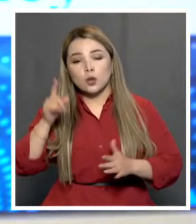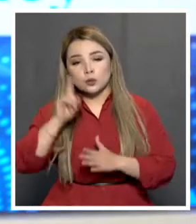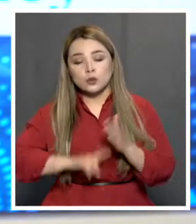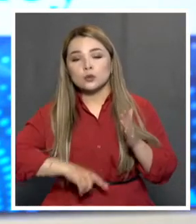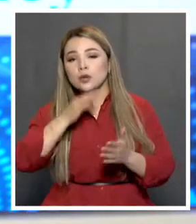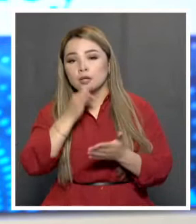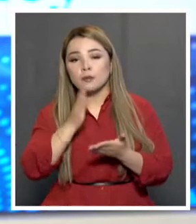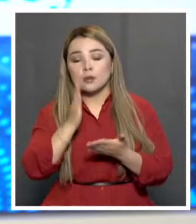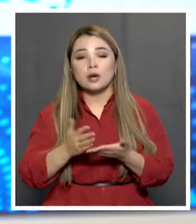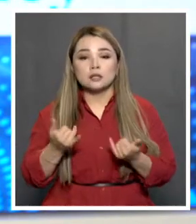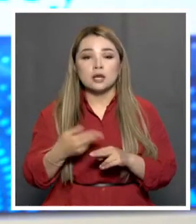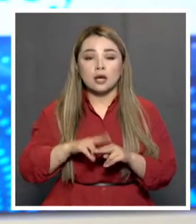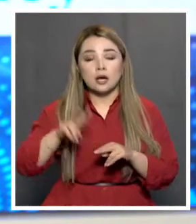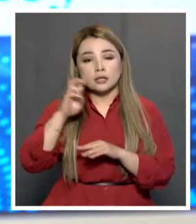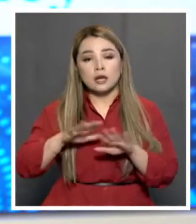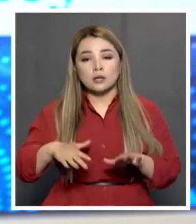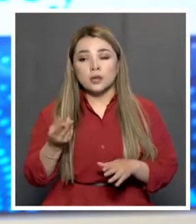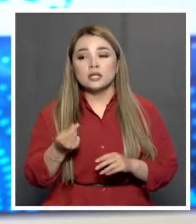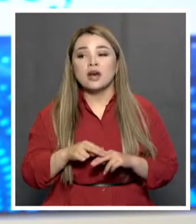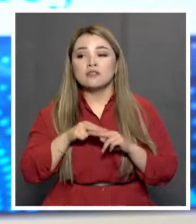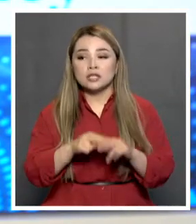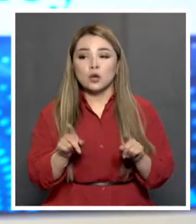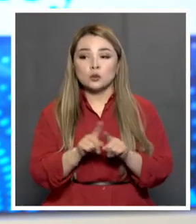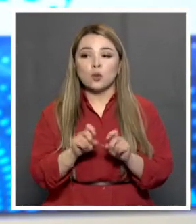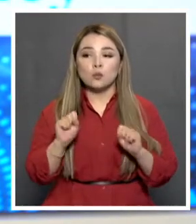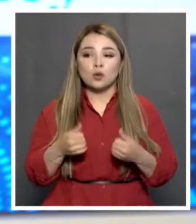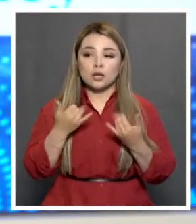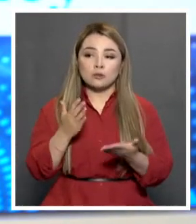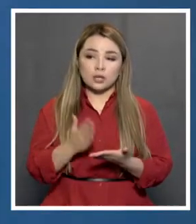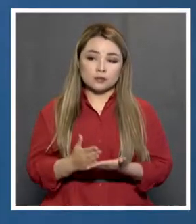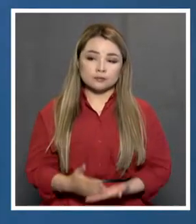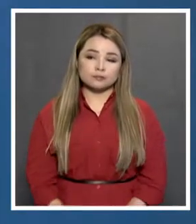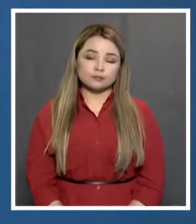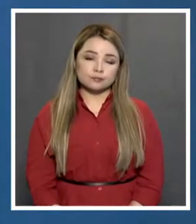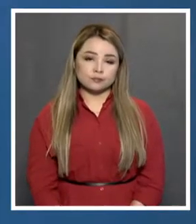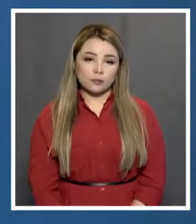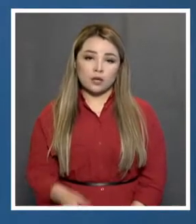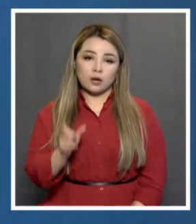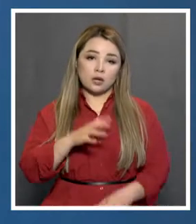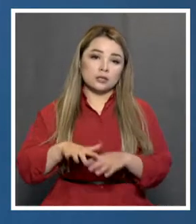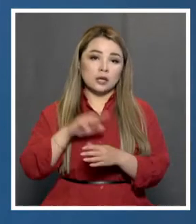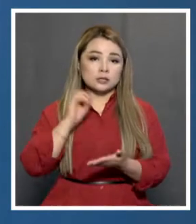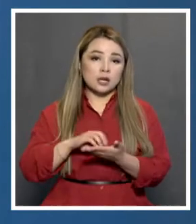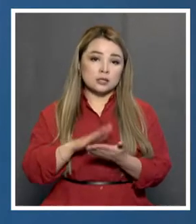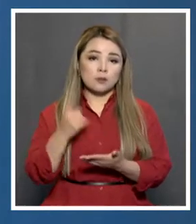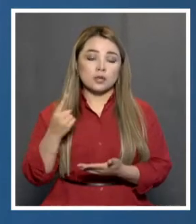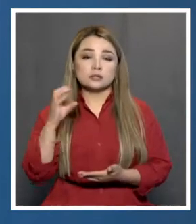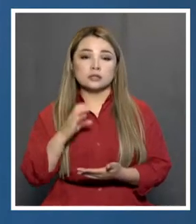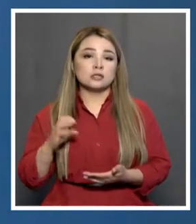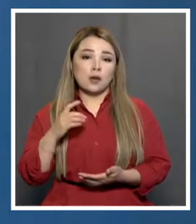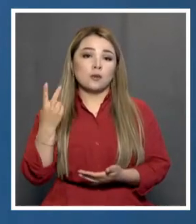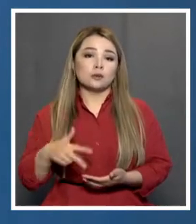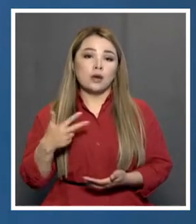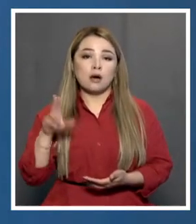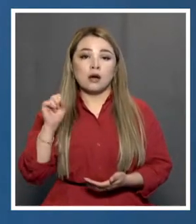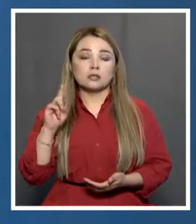Бұл өз кезегінде елімізге инвестициялар тартуға мүмкіндік береді. Халық санағы биыл 1-ші қыркүйек пен 30-ші